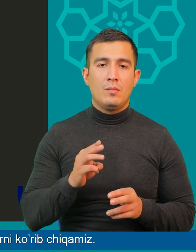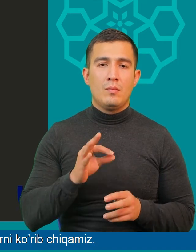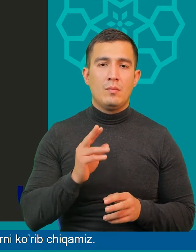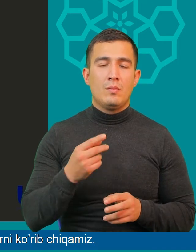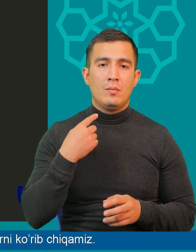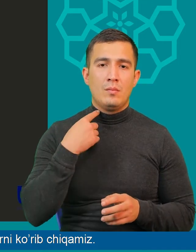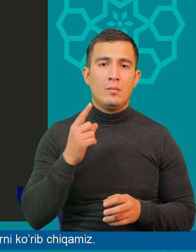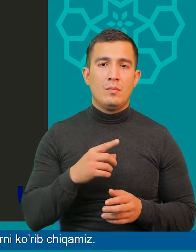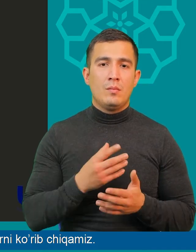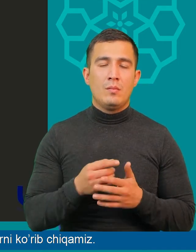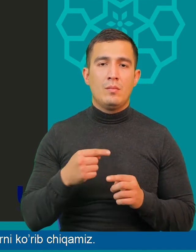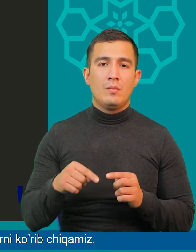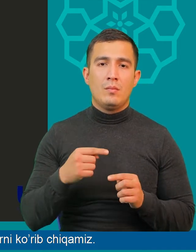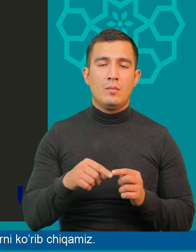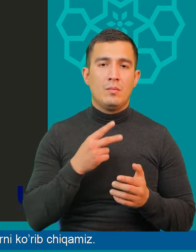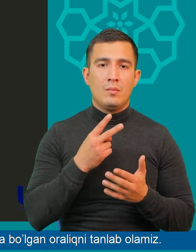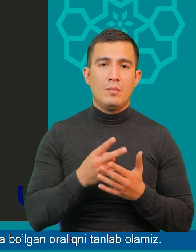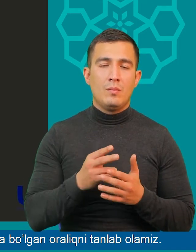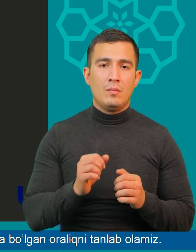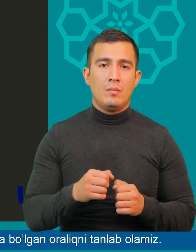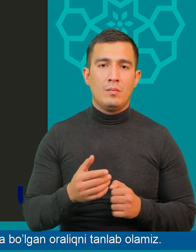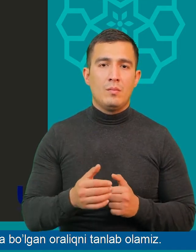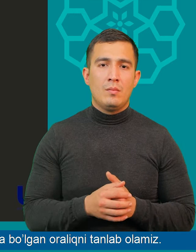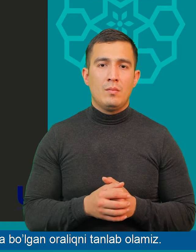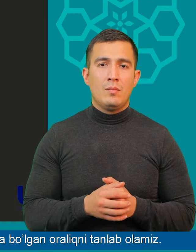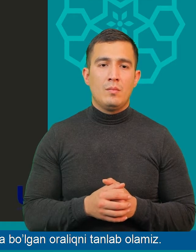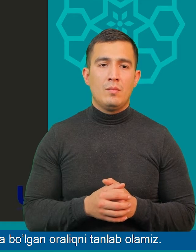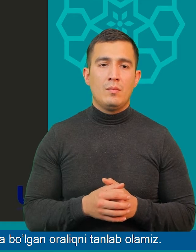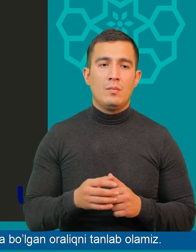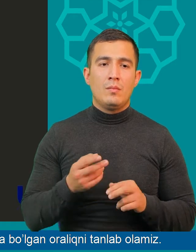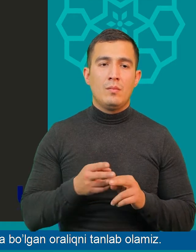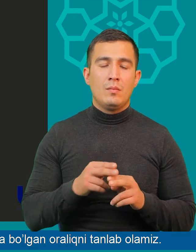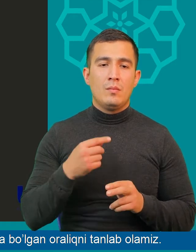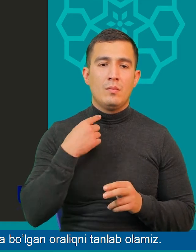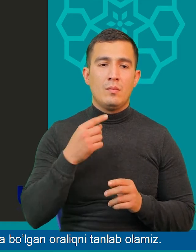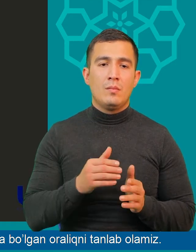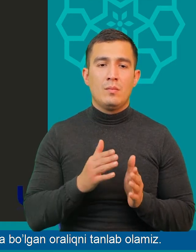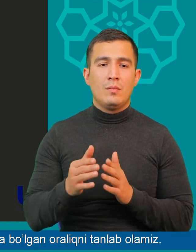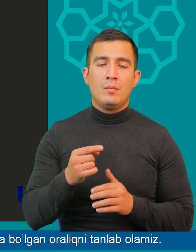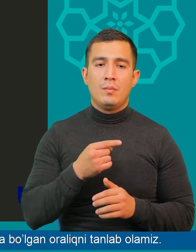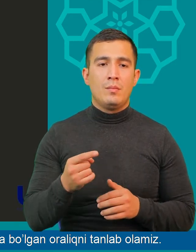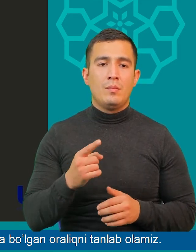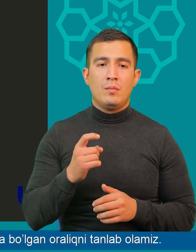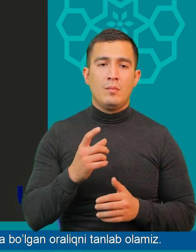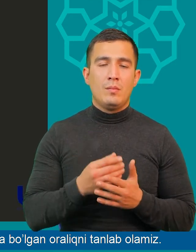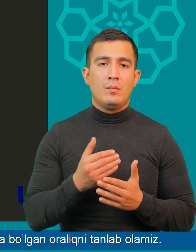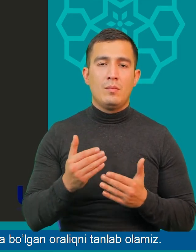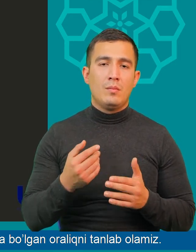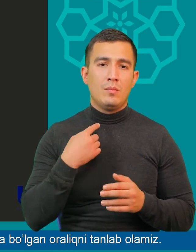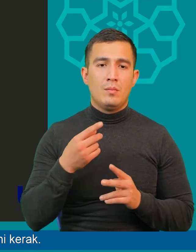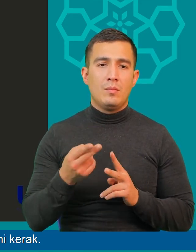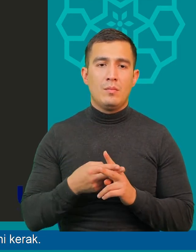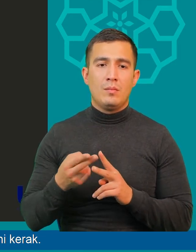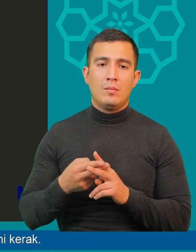yoki manfiyligini aniqlash dasturini ko'rib chiqamiz. Buning uchun random funksiyasi yordamida -100 dan 100 gacha oraliqni tanlab